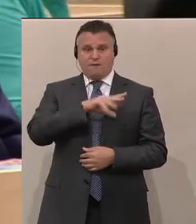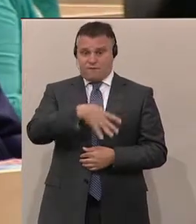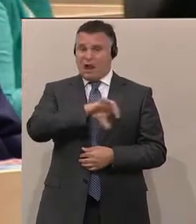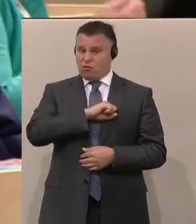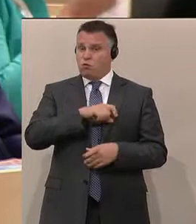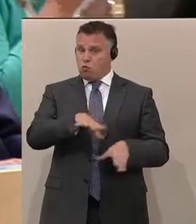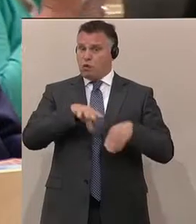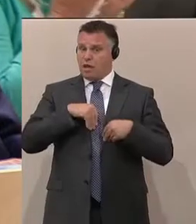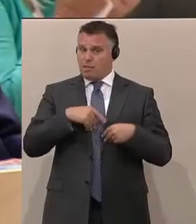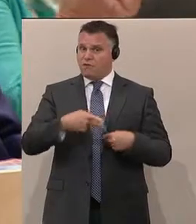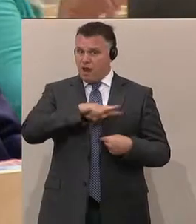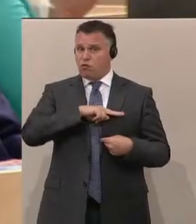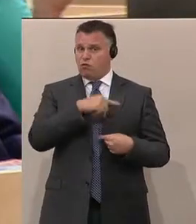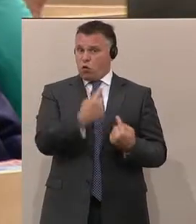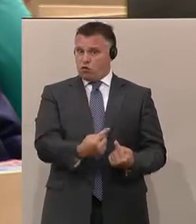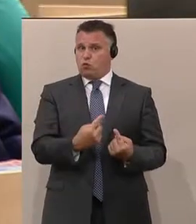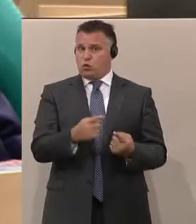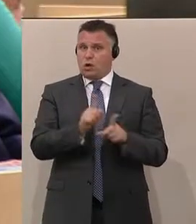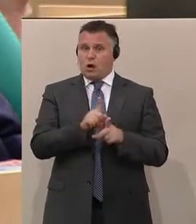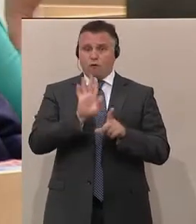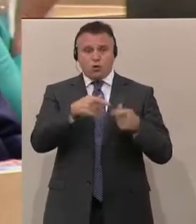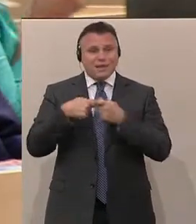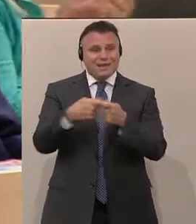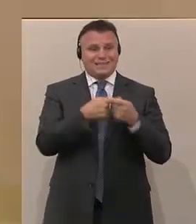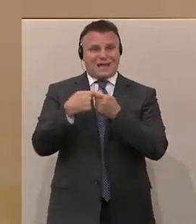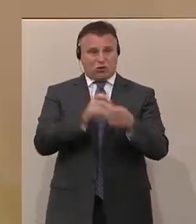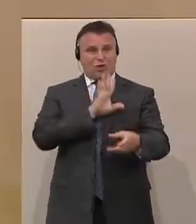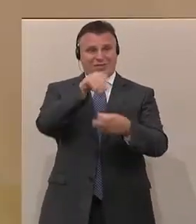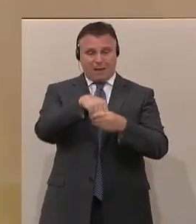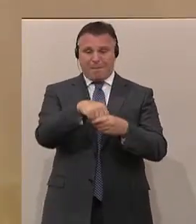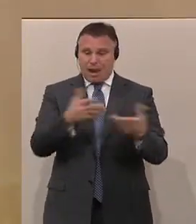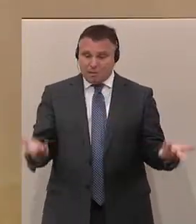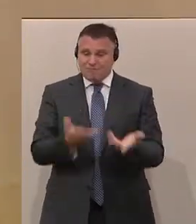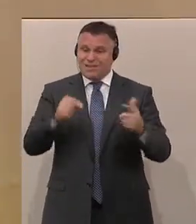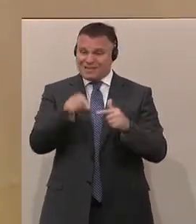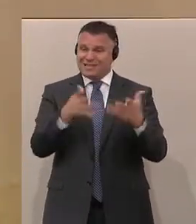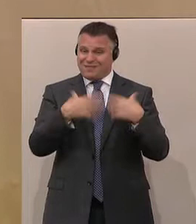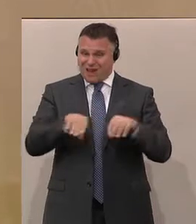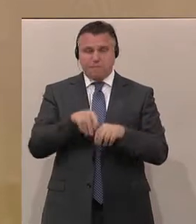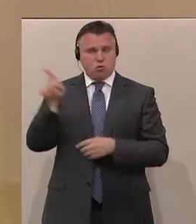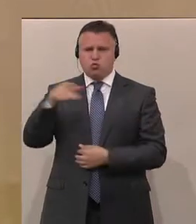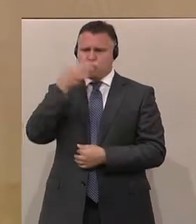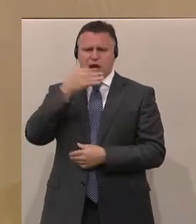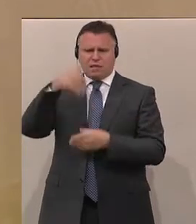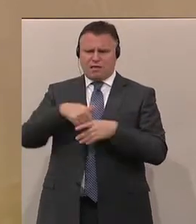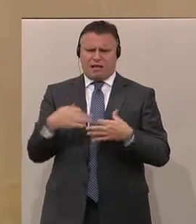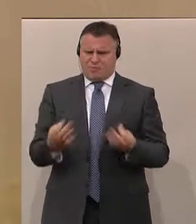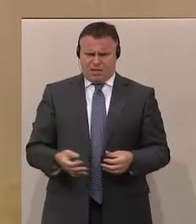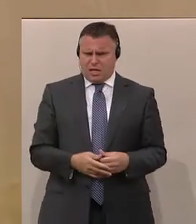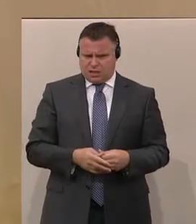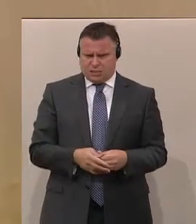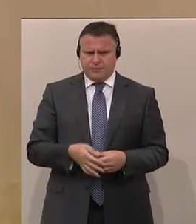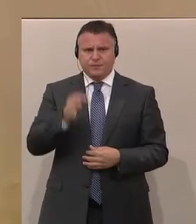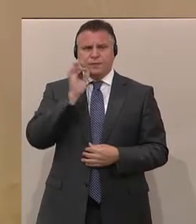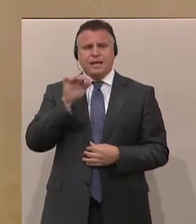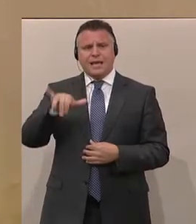erziehen, ihnen die Möglichkeit geben, Teil dieser Gesellschaft zu sein. Dass das alles Familie ist, ist mir heute viel zu kurz gekommen. Und an die Kollegin